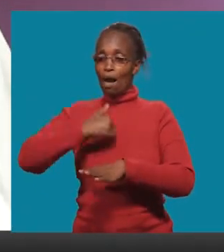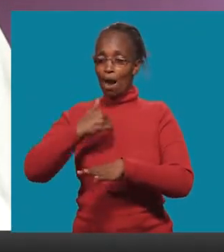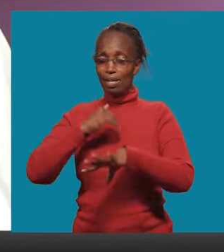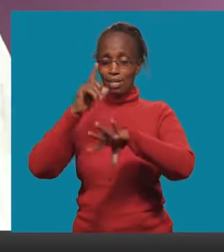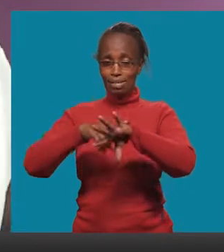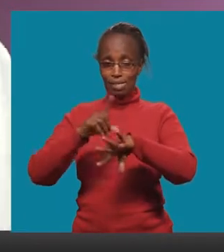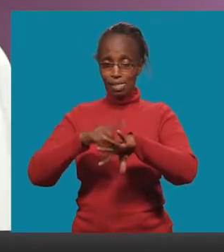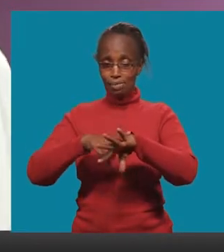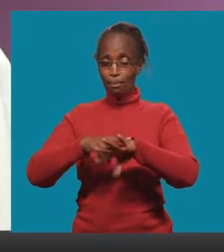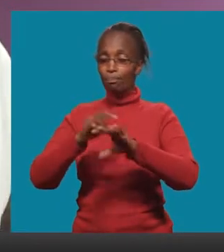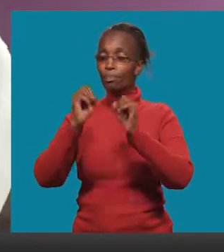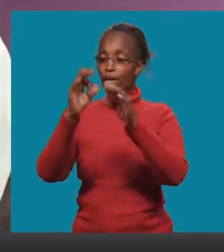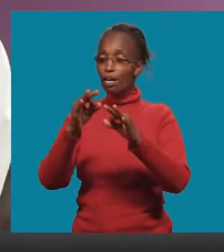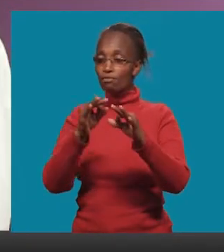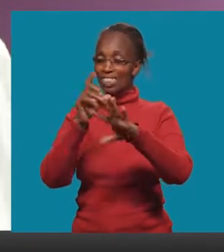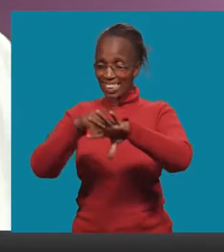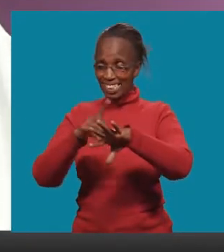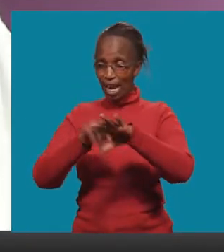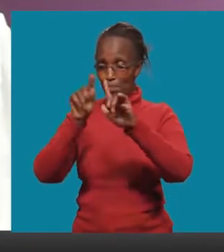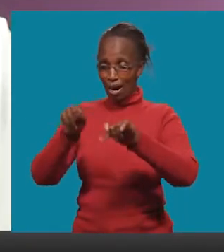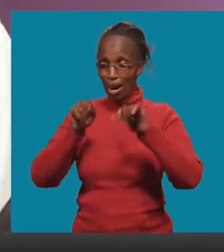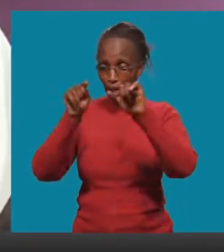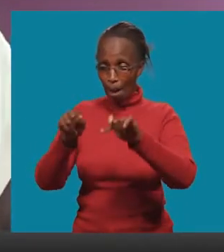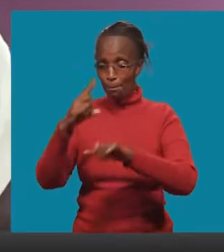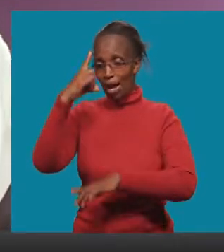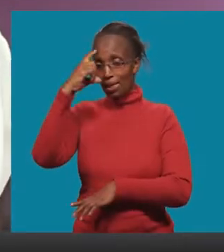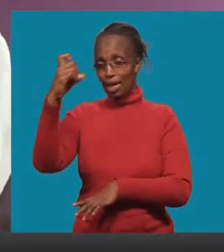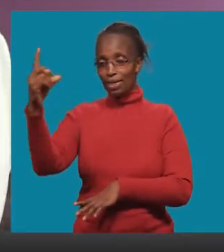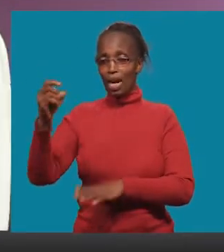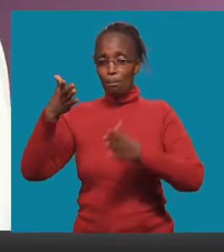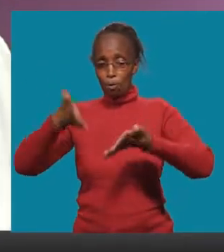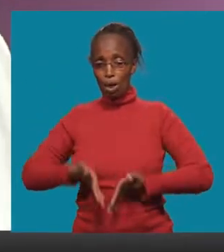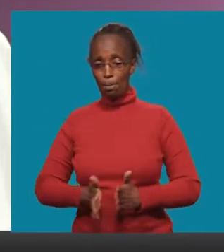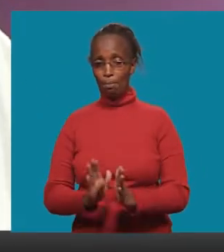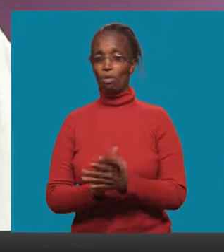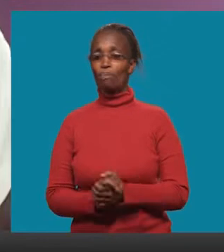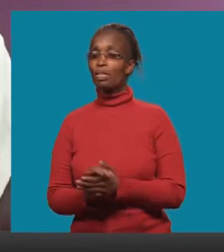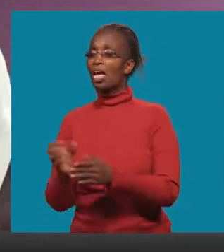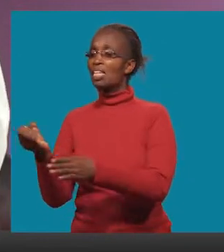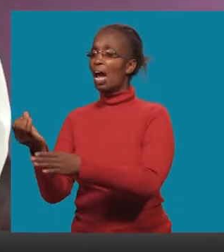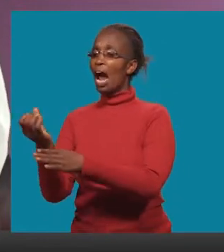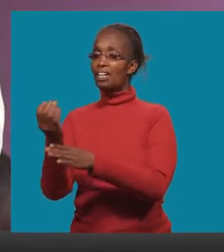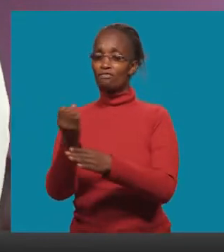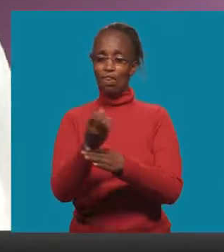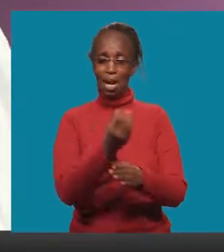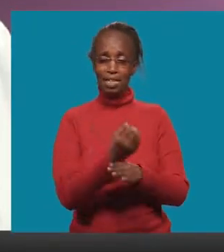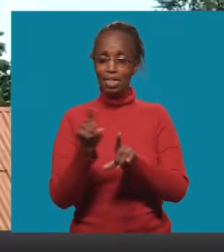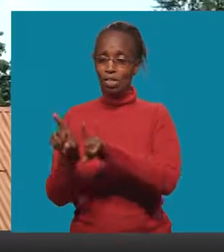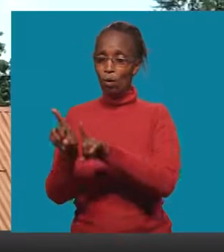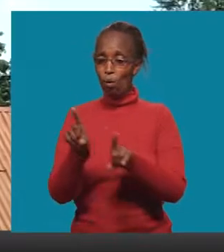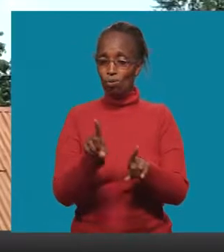grows, a dream has time frame, and when the opportune time comes, a dream is